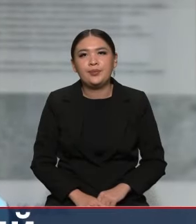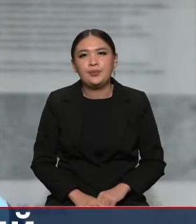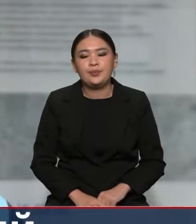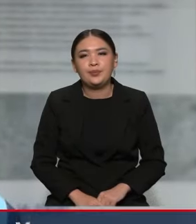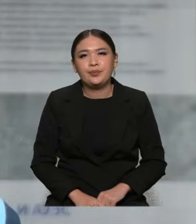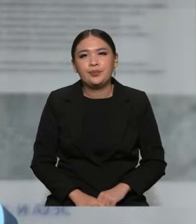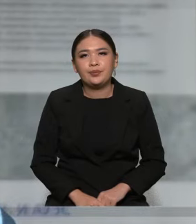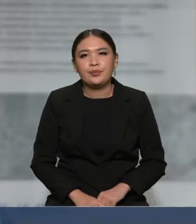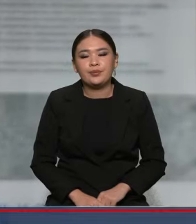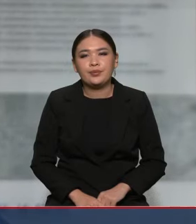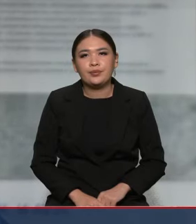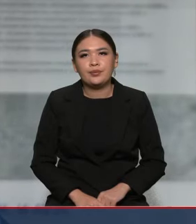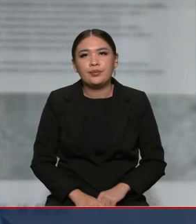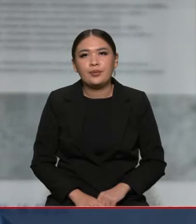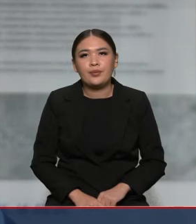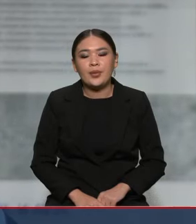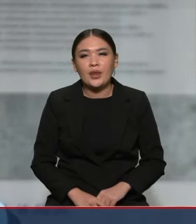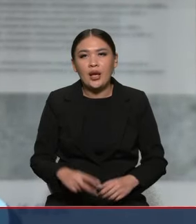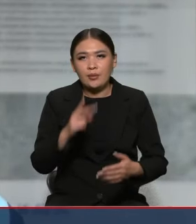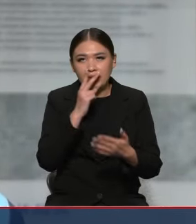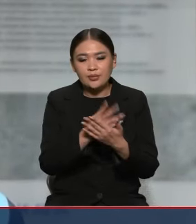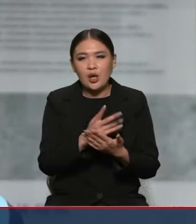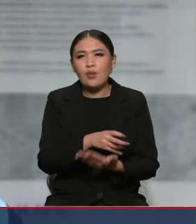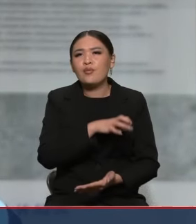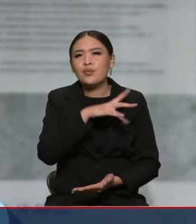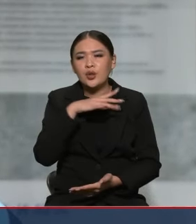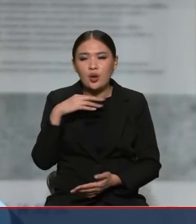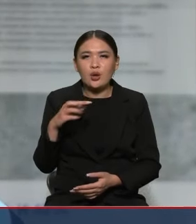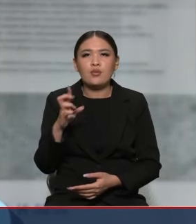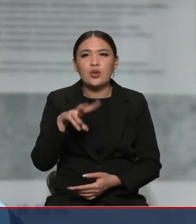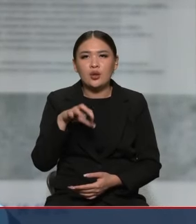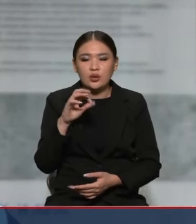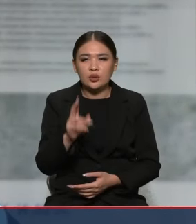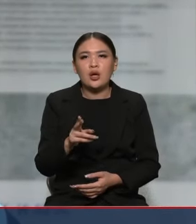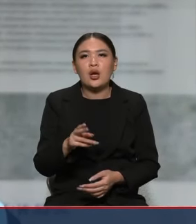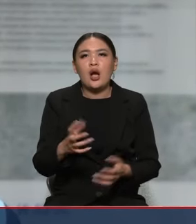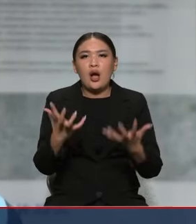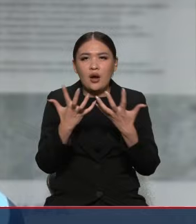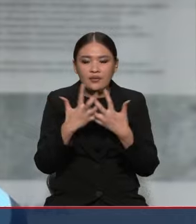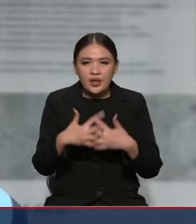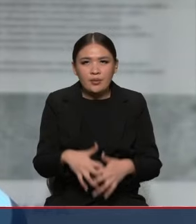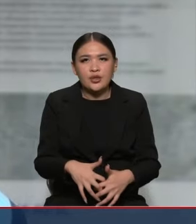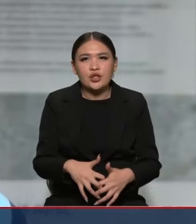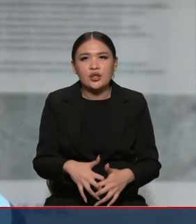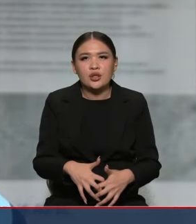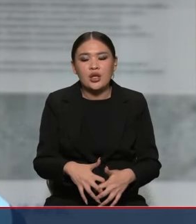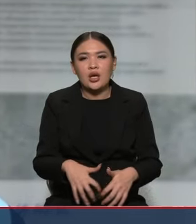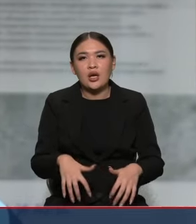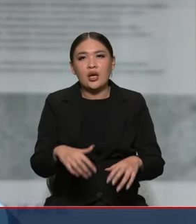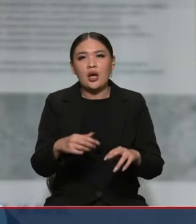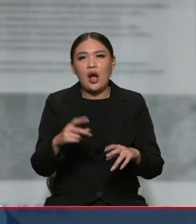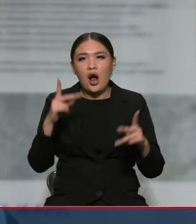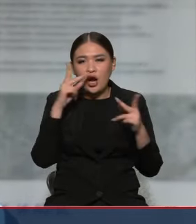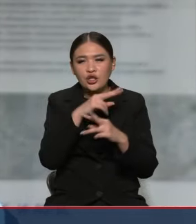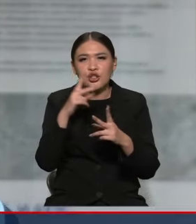Ну, сейчас атомные электростанции, вы посмотрите, многократные блокировки, многократные автоматические блокировки